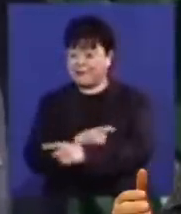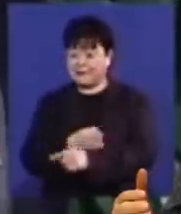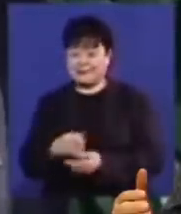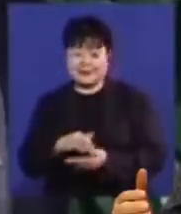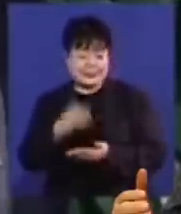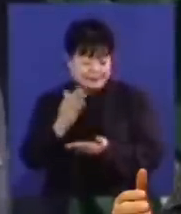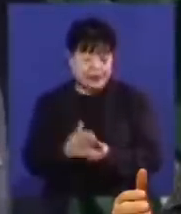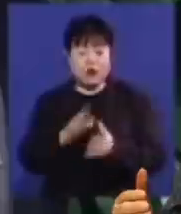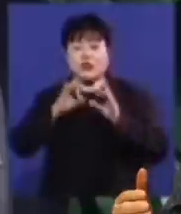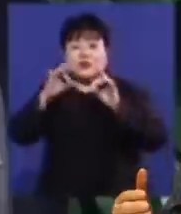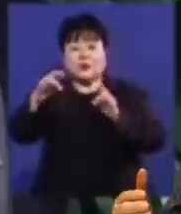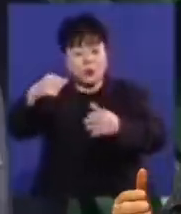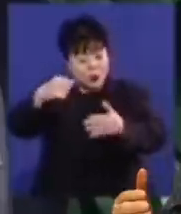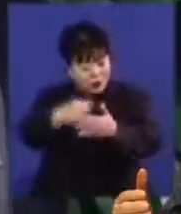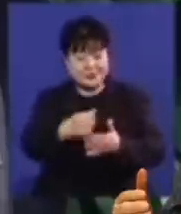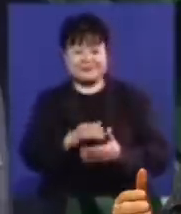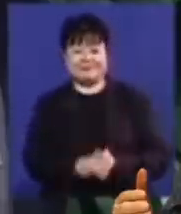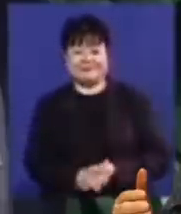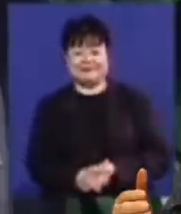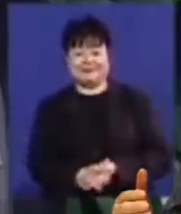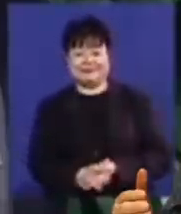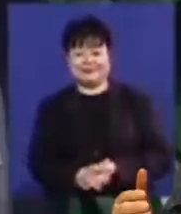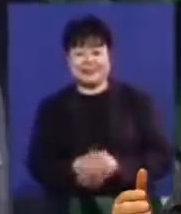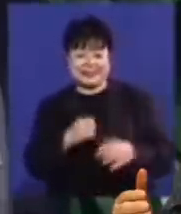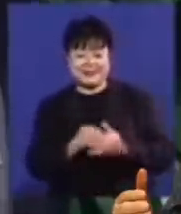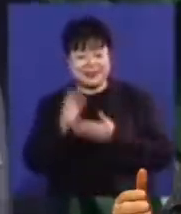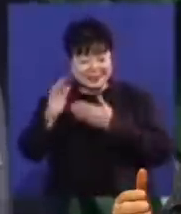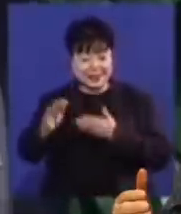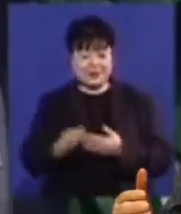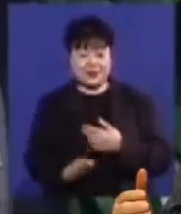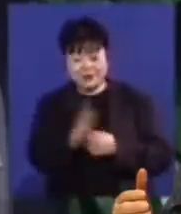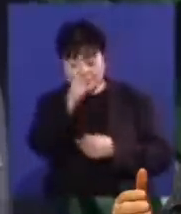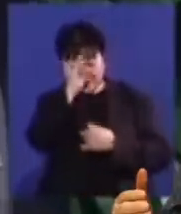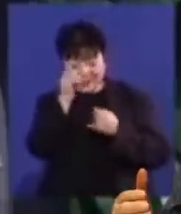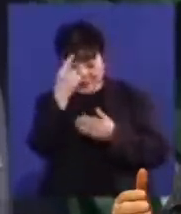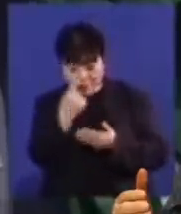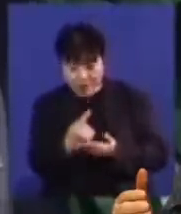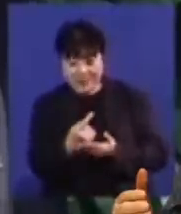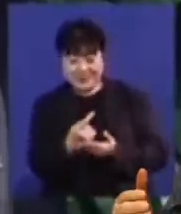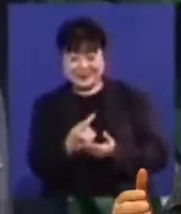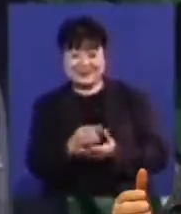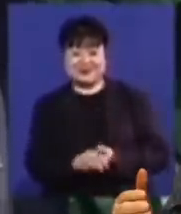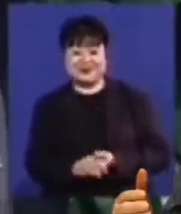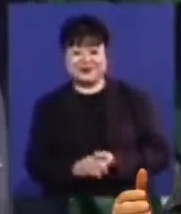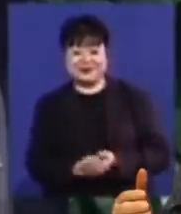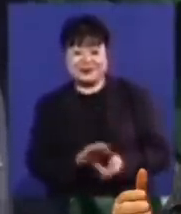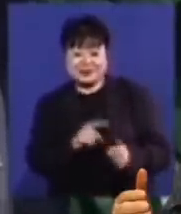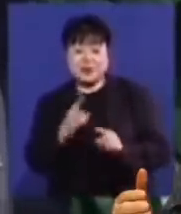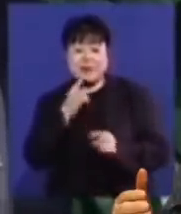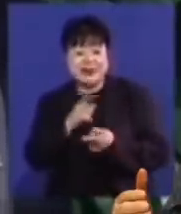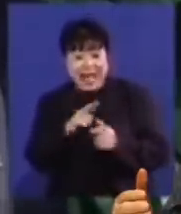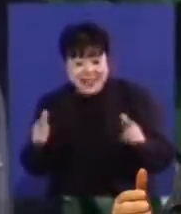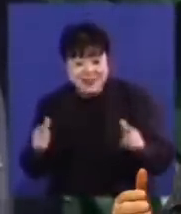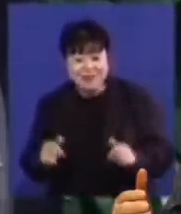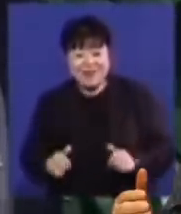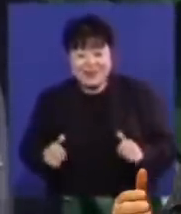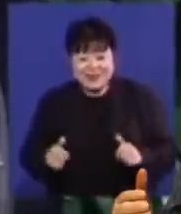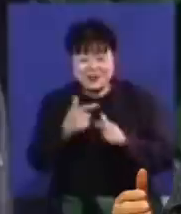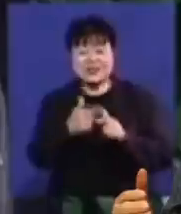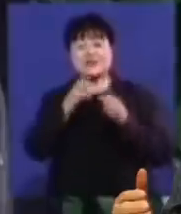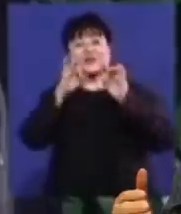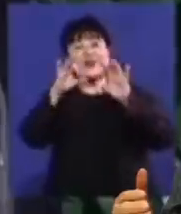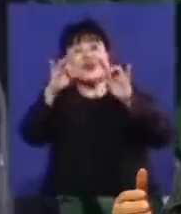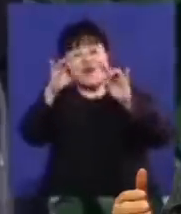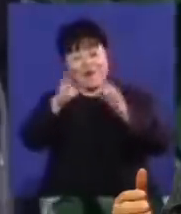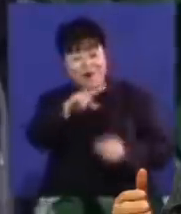말고 전도해야 되겠구나. 그래서 그다음부터 환자가 오면은 치료만 할 뿐 아니라 열심히 예수님을